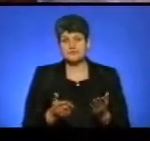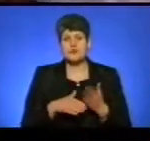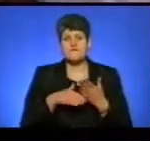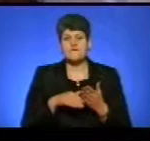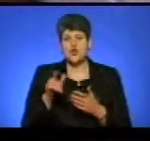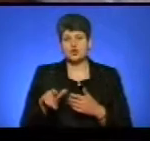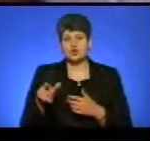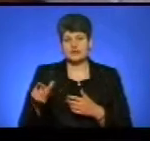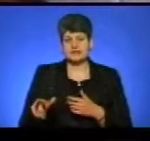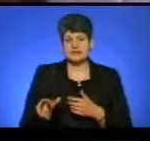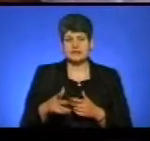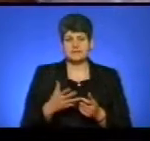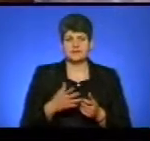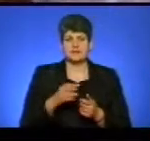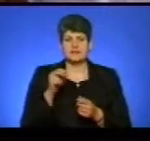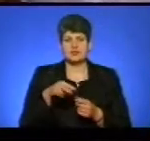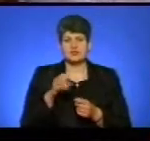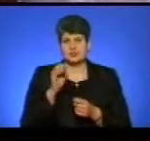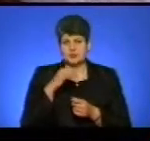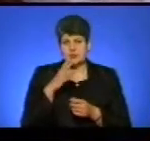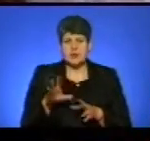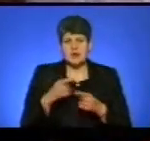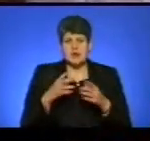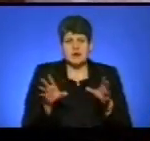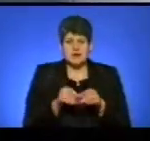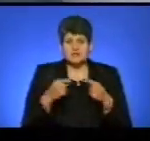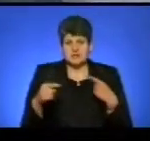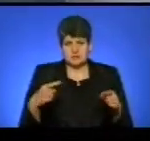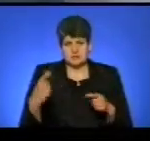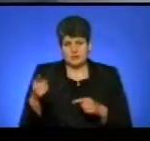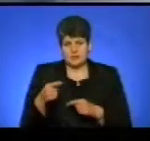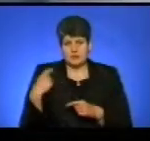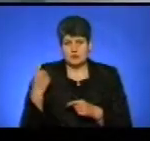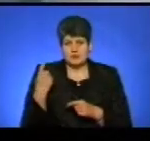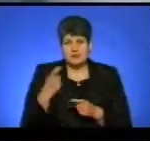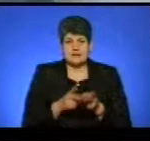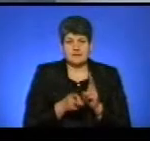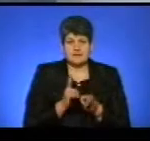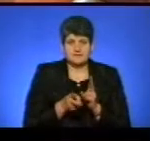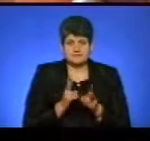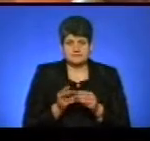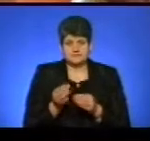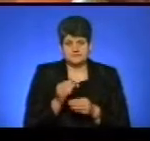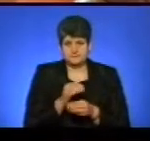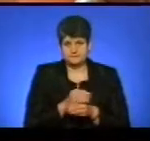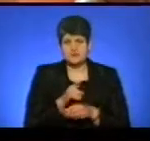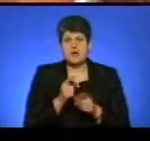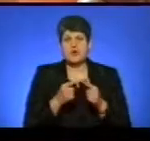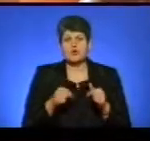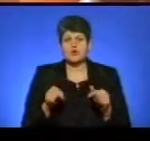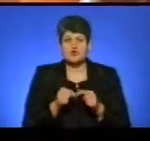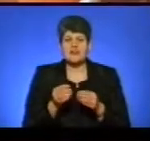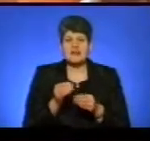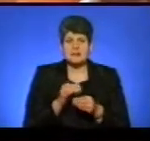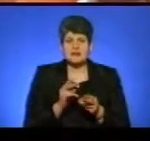Анна Руда з 2014 року разом з іншими тернопільськими господинями готує вареники військовим на передову. Вона організовує